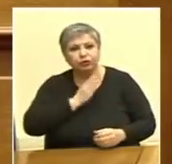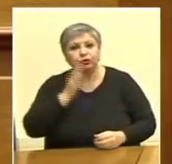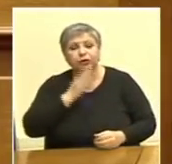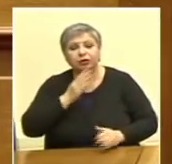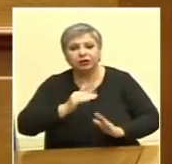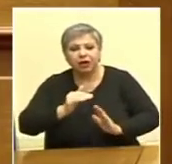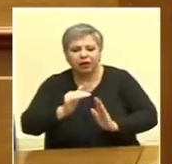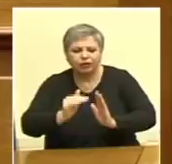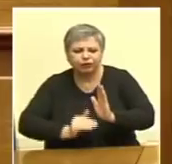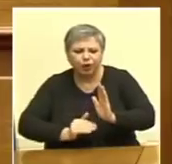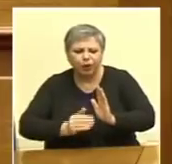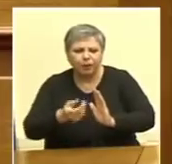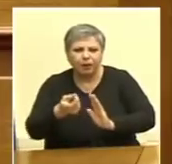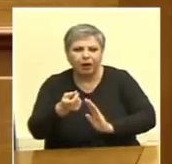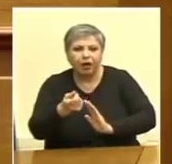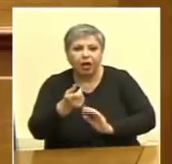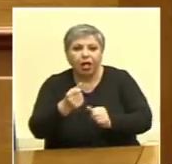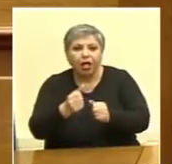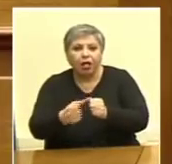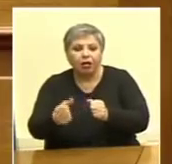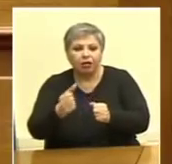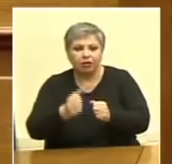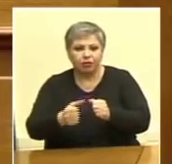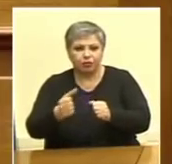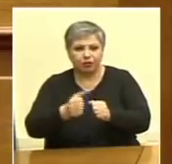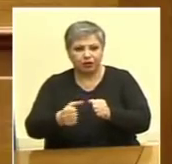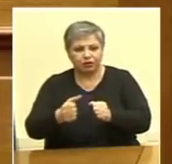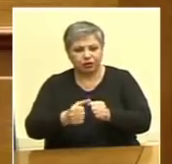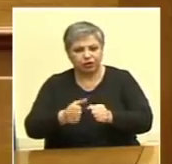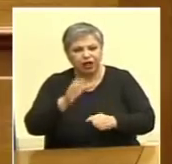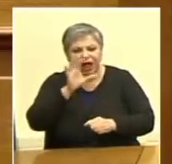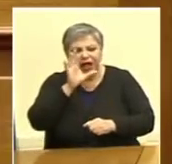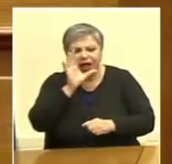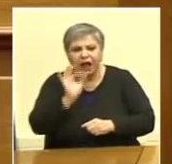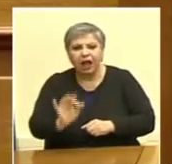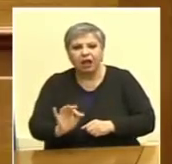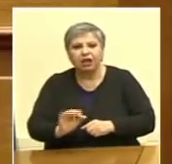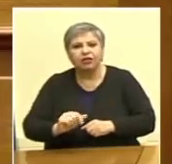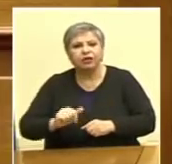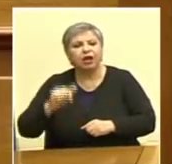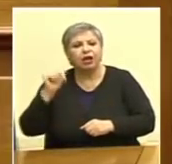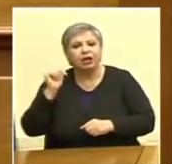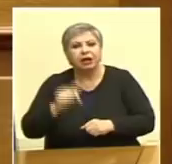μισθού για αυτήν την απαράδεκτη μισθολογική διάκριση εις βάρος της νέας γενιάς.